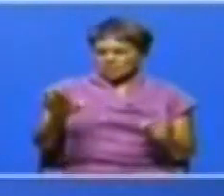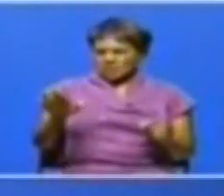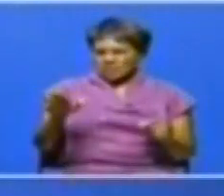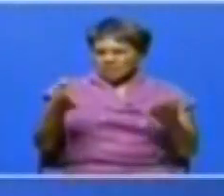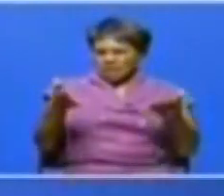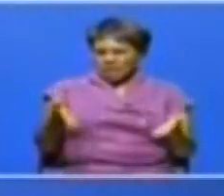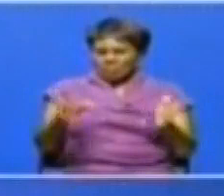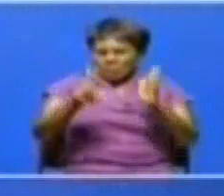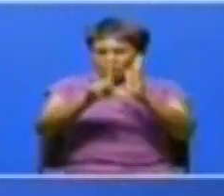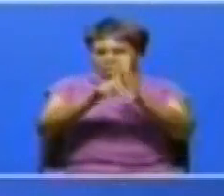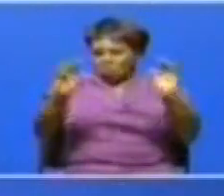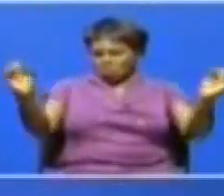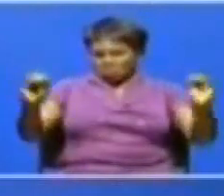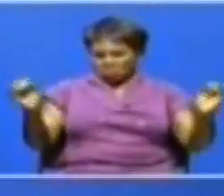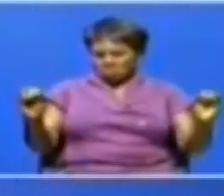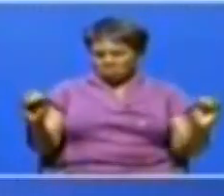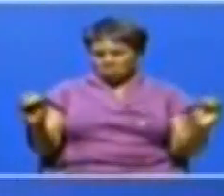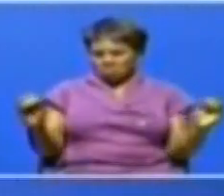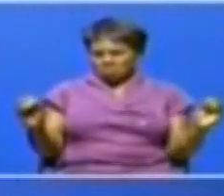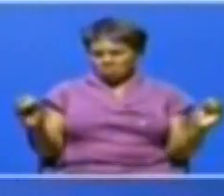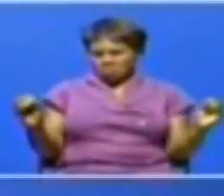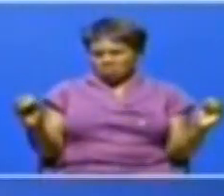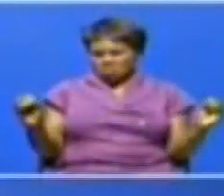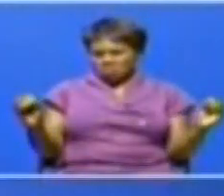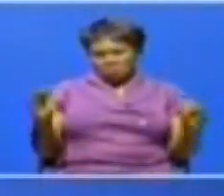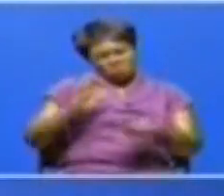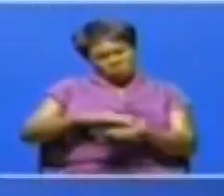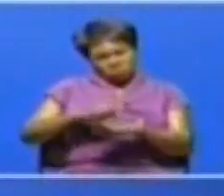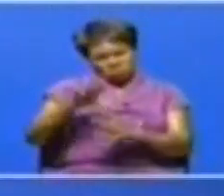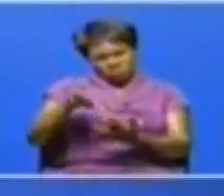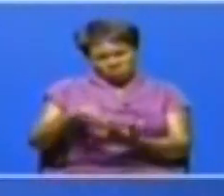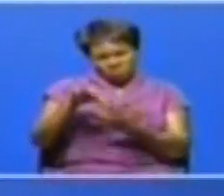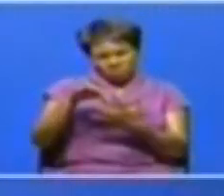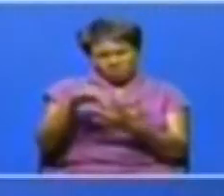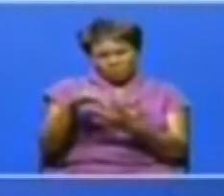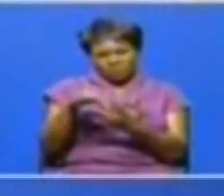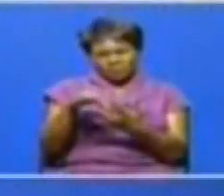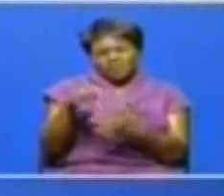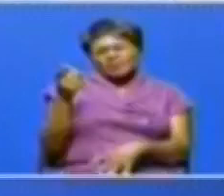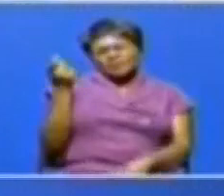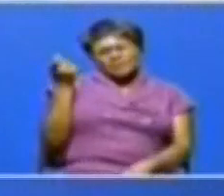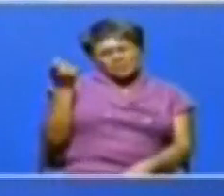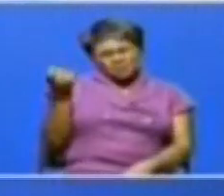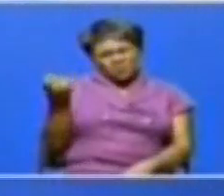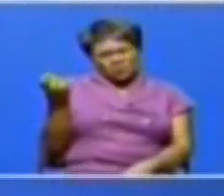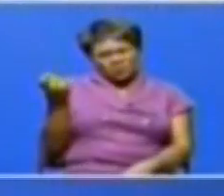kwa katika sheria za bunge, kwa hivyo anafaa bado kuchaguliwa. Zubeinda kidogo